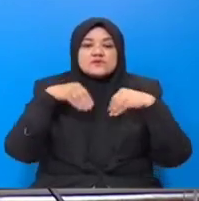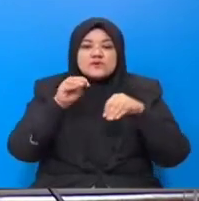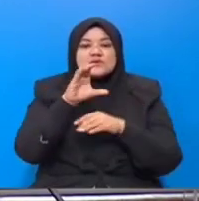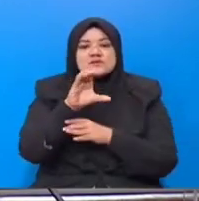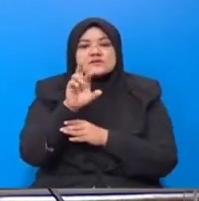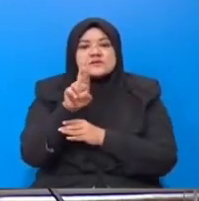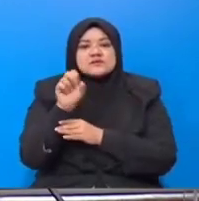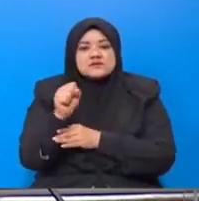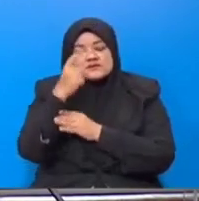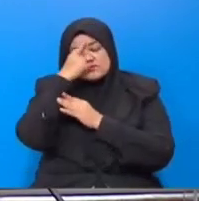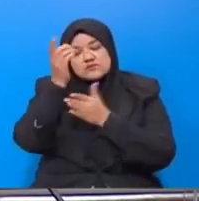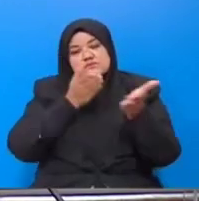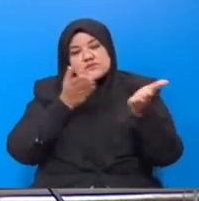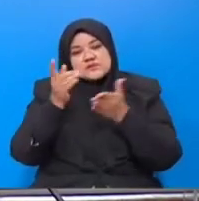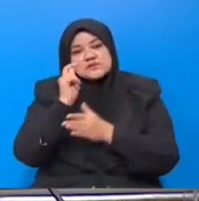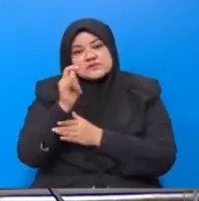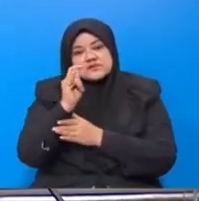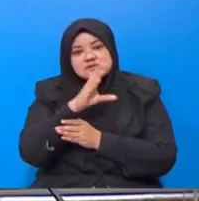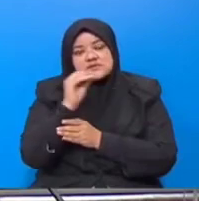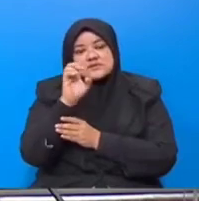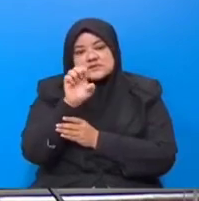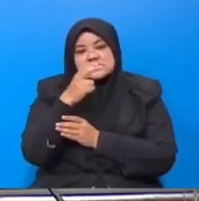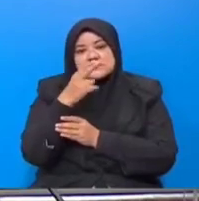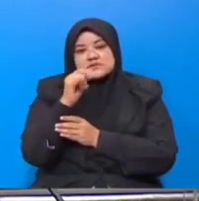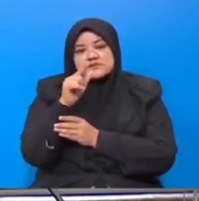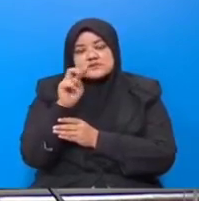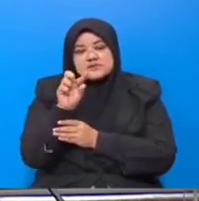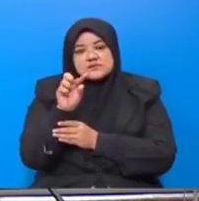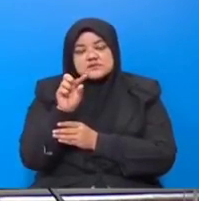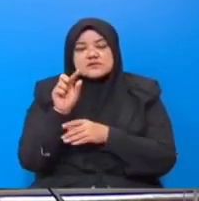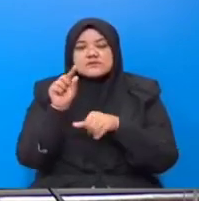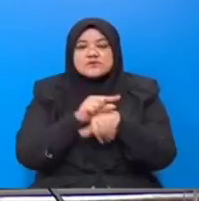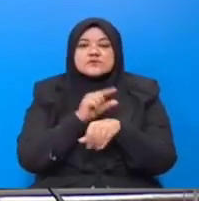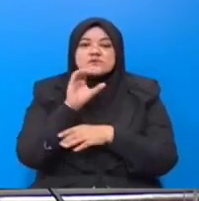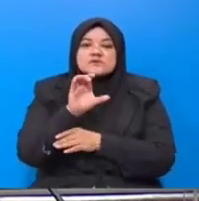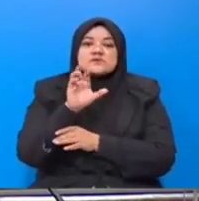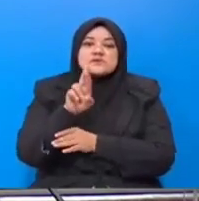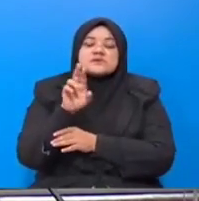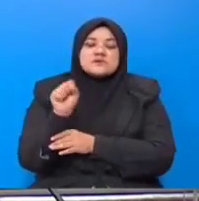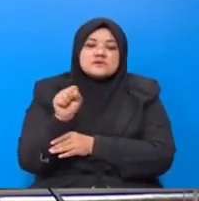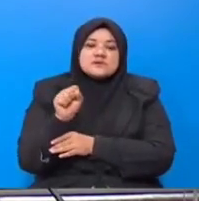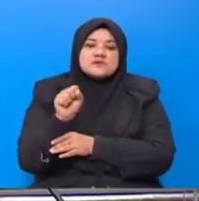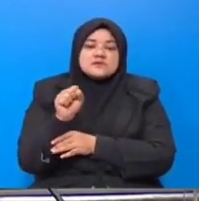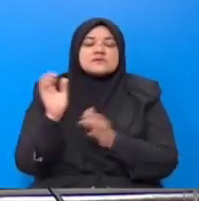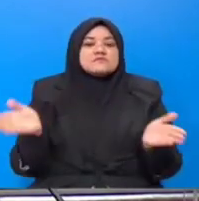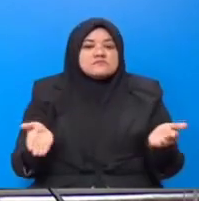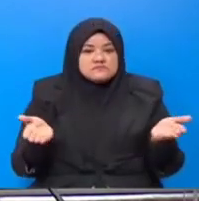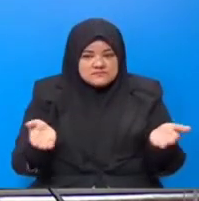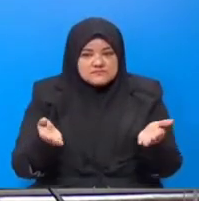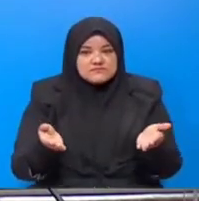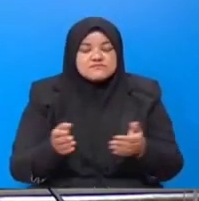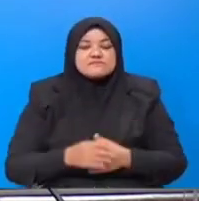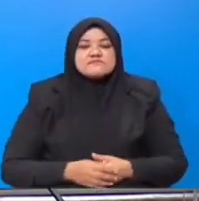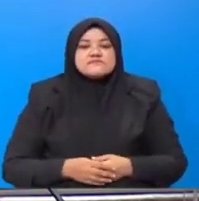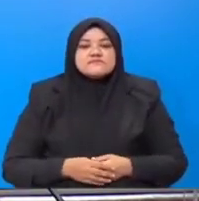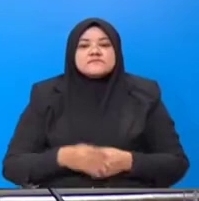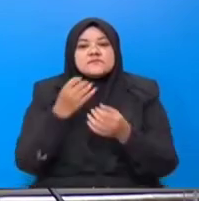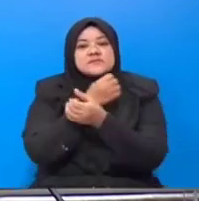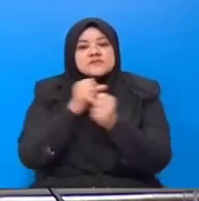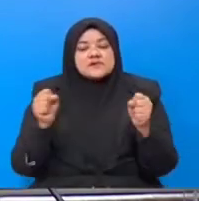CRS bagi penghematan taksi Dani healing penggunaan kwalahan digalakkan